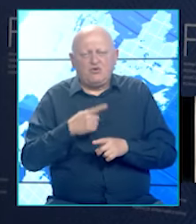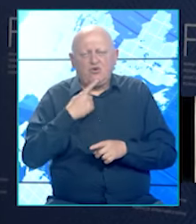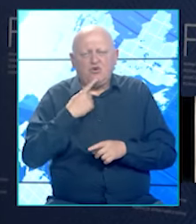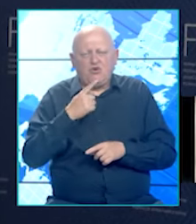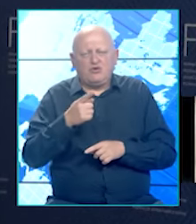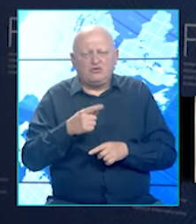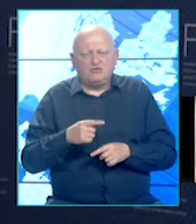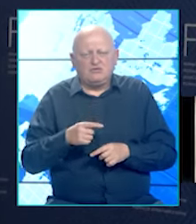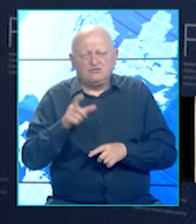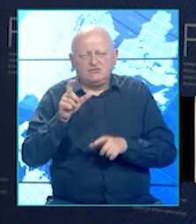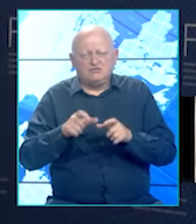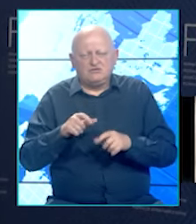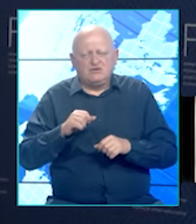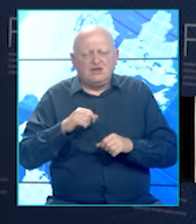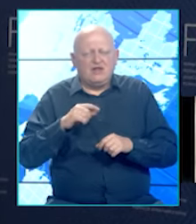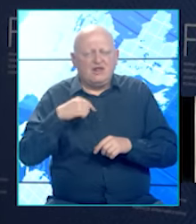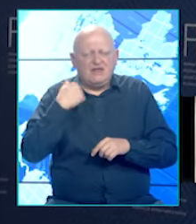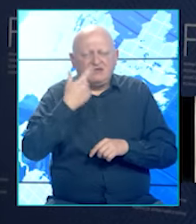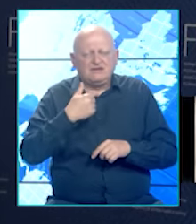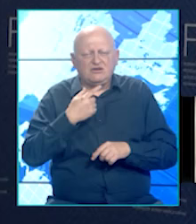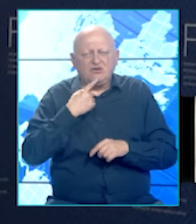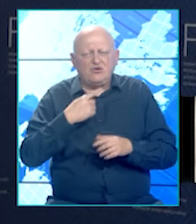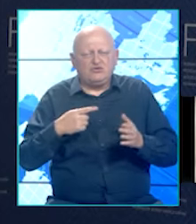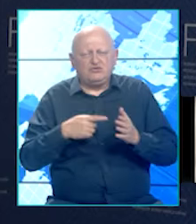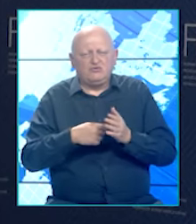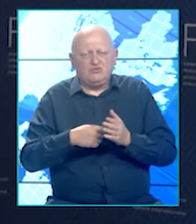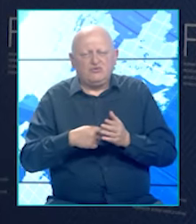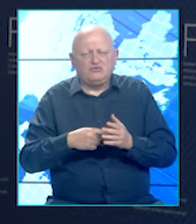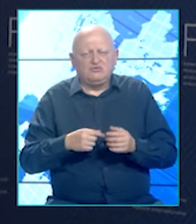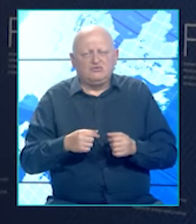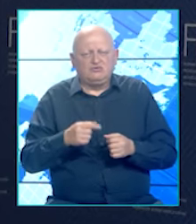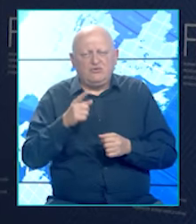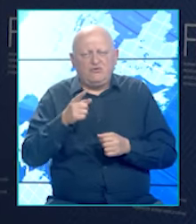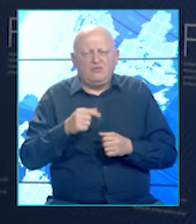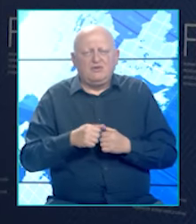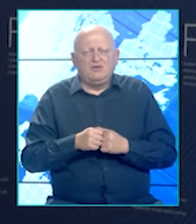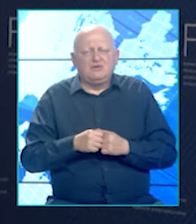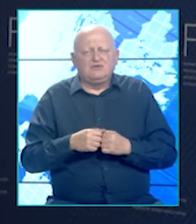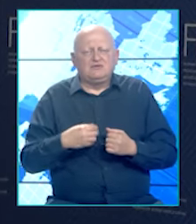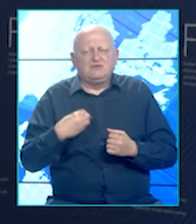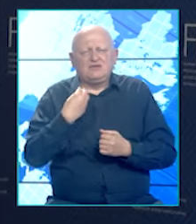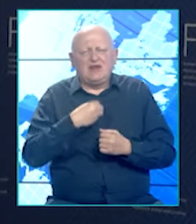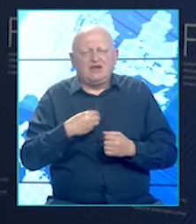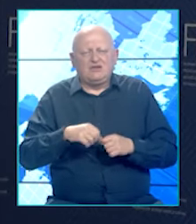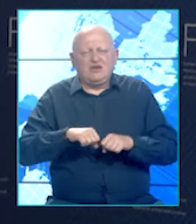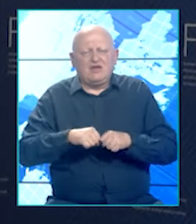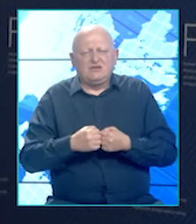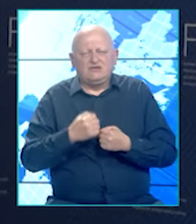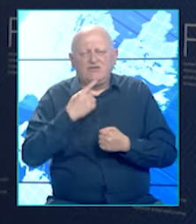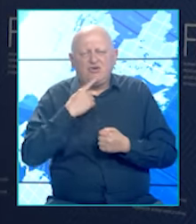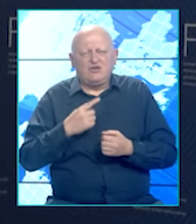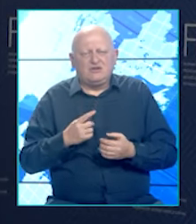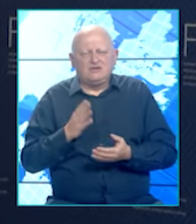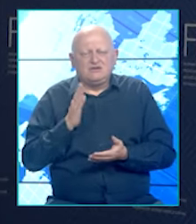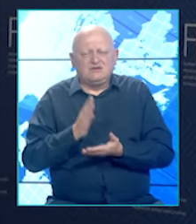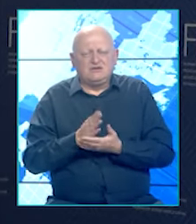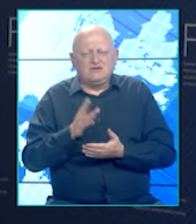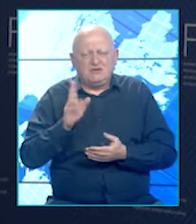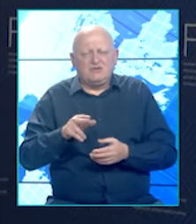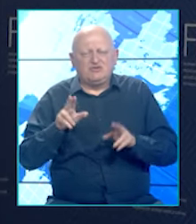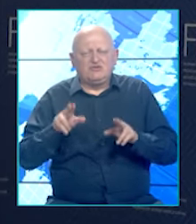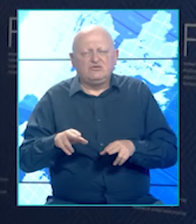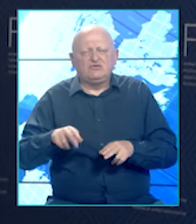su klijenti, fizička i pravna lica, koja su pogođeni značajno ovom tragedijom i katastrofom koja nas je zadesila, imat će